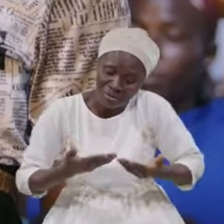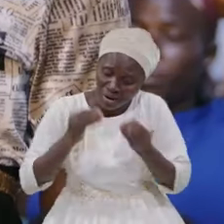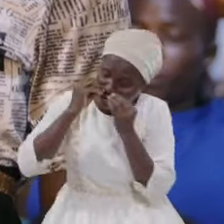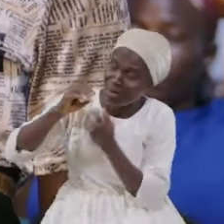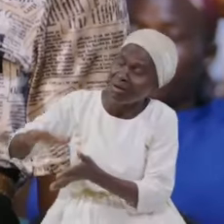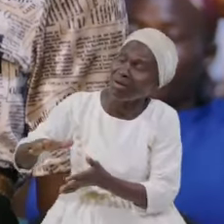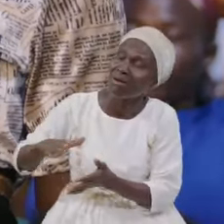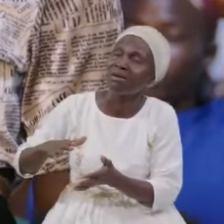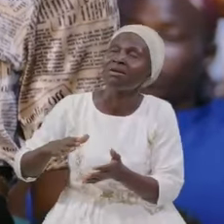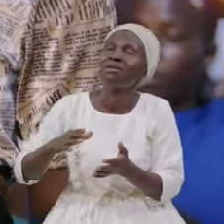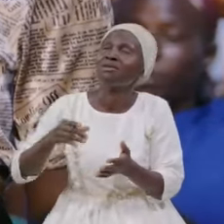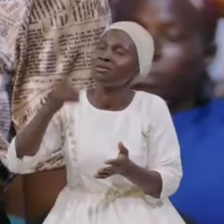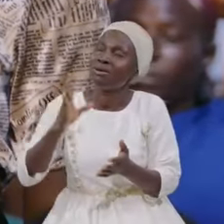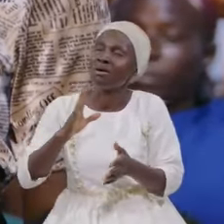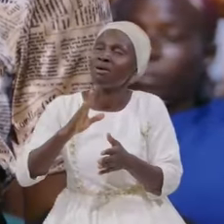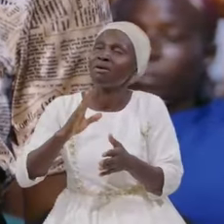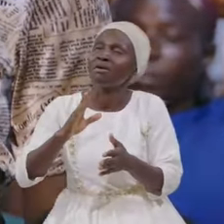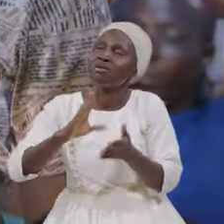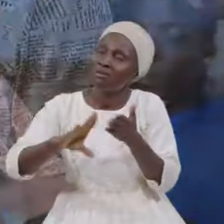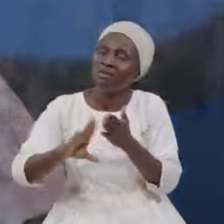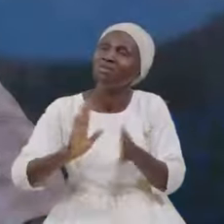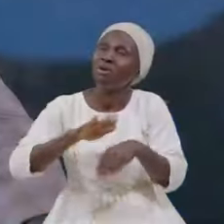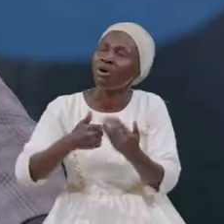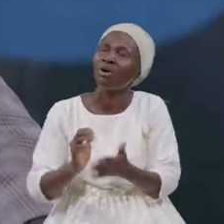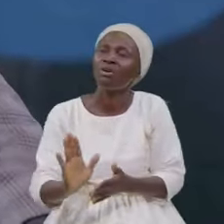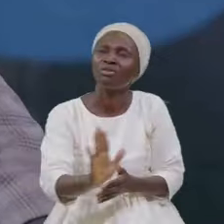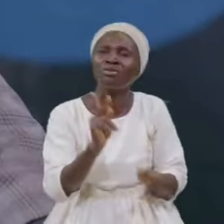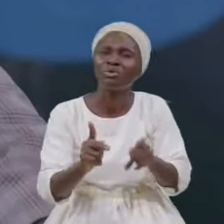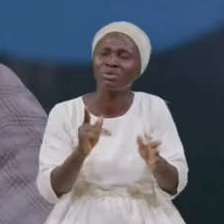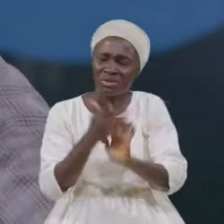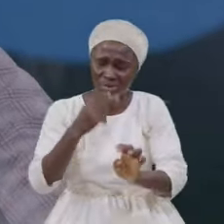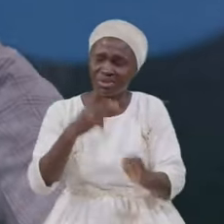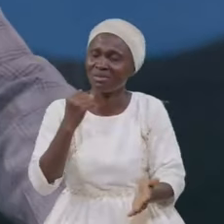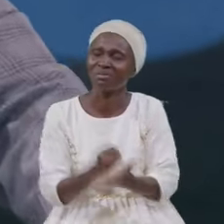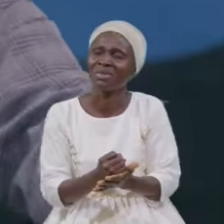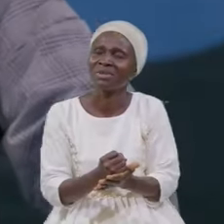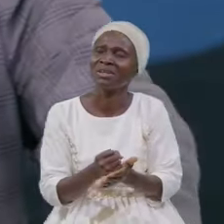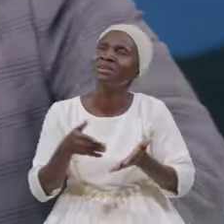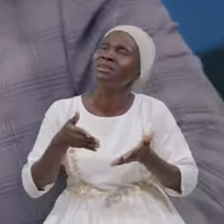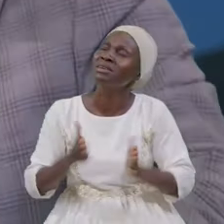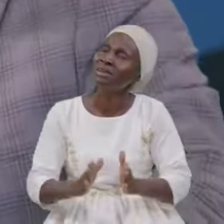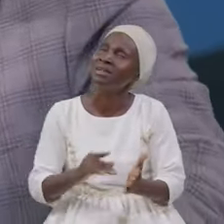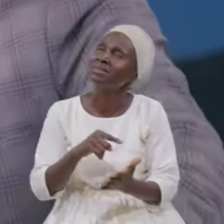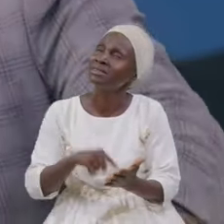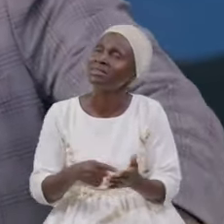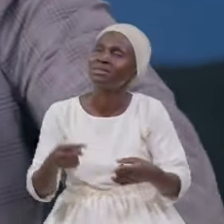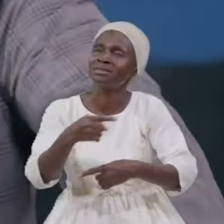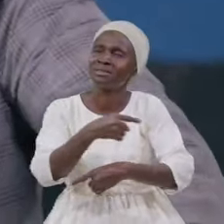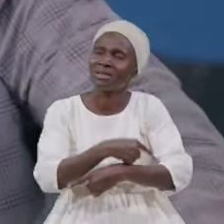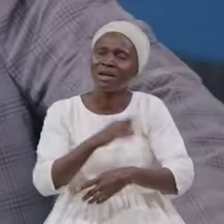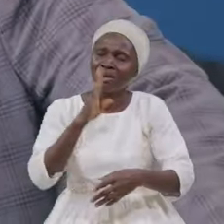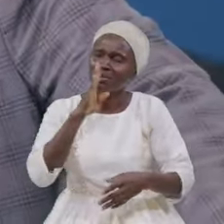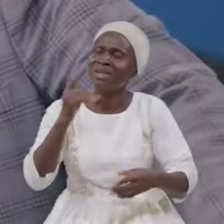pardonne à tout ton peuple au nom de Jésus. Que ce jour soit le jour de